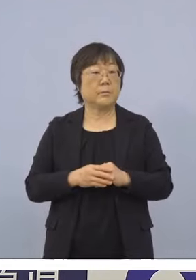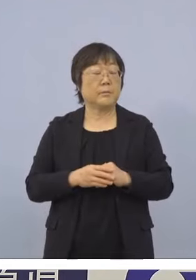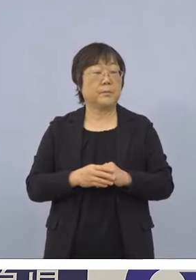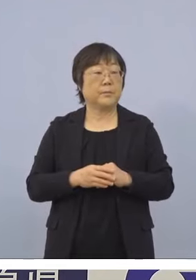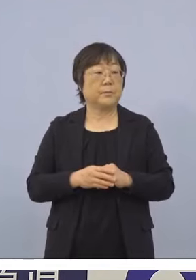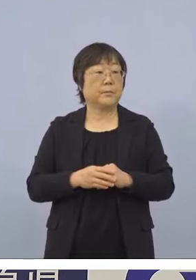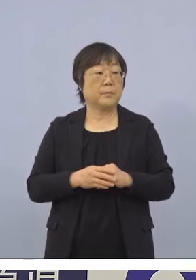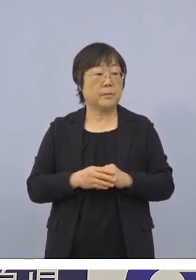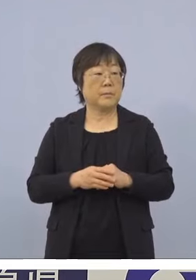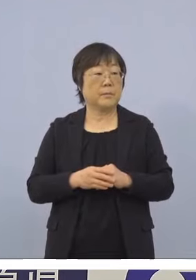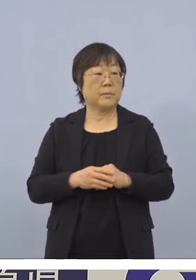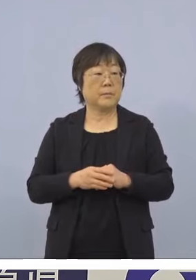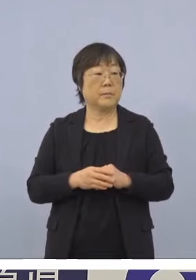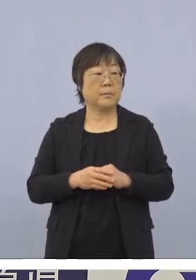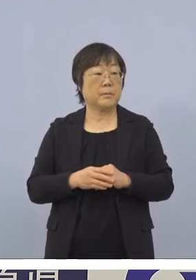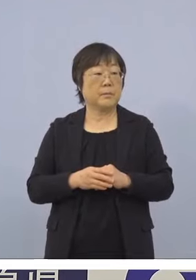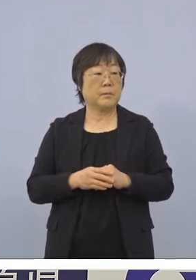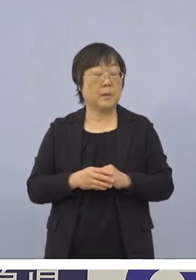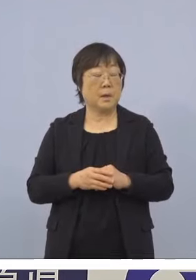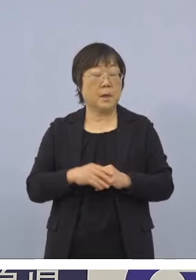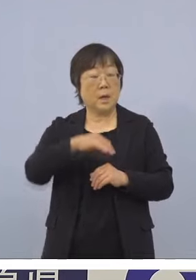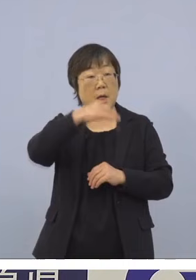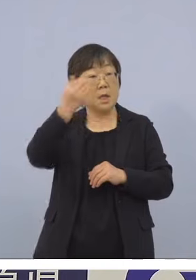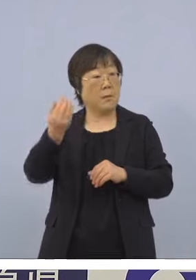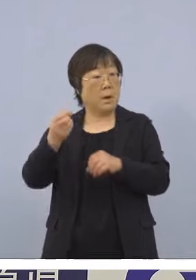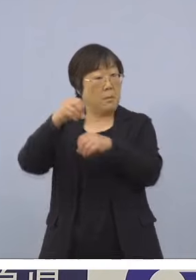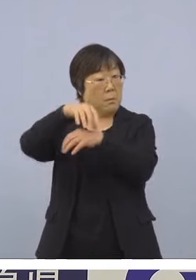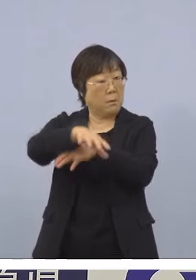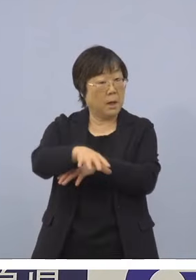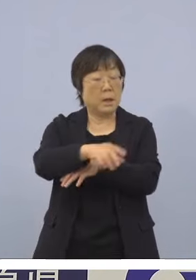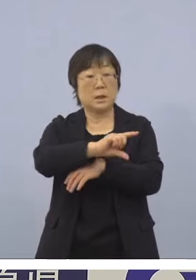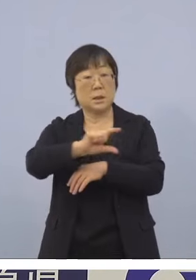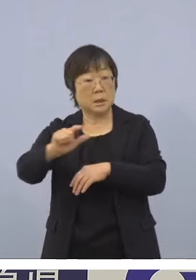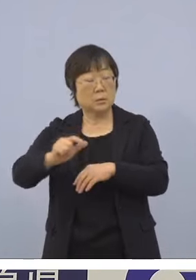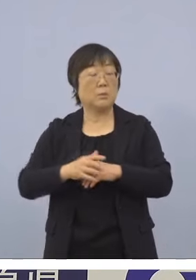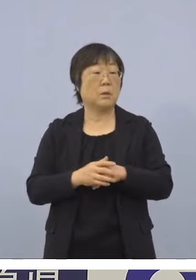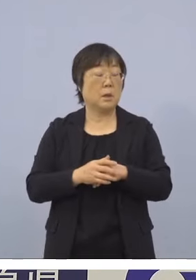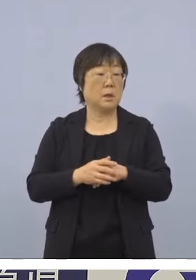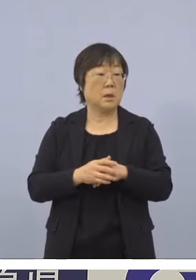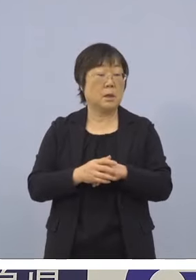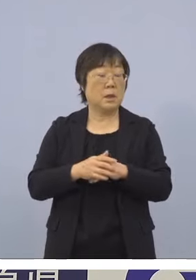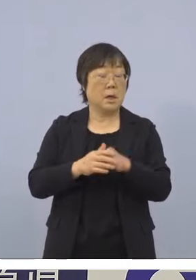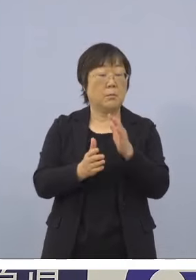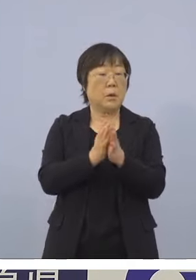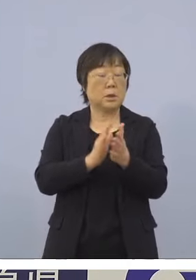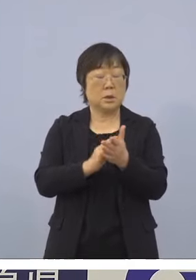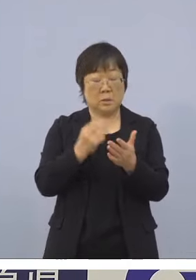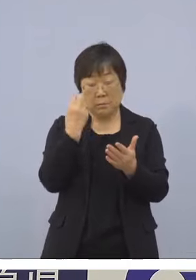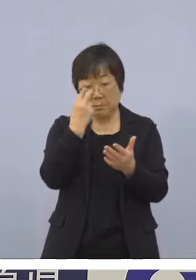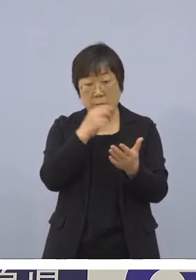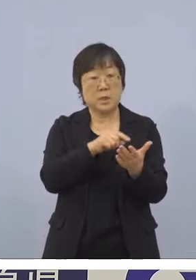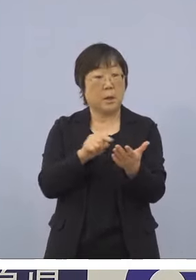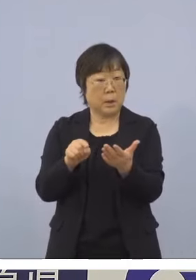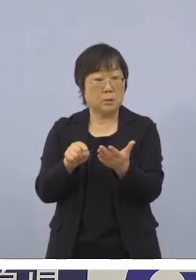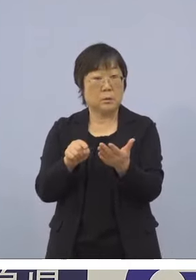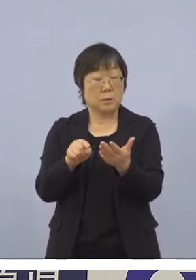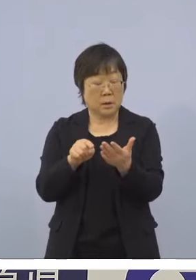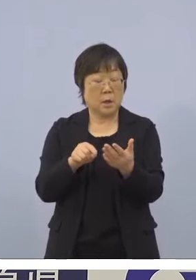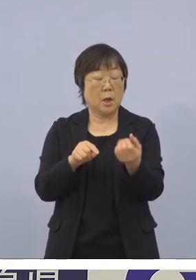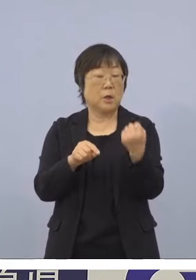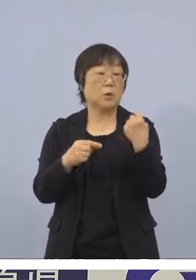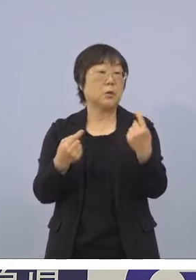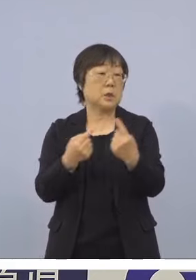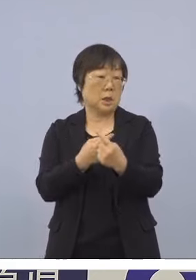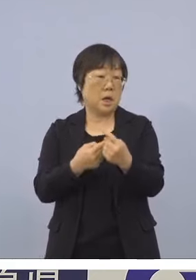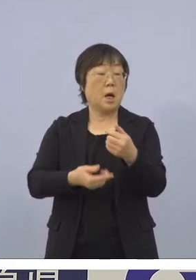た山岳崩壊も含めたいわゆる再点検とですね、今一度強靭化してい